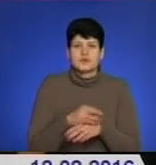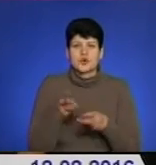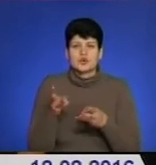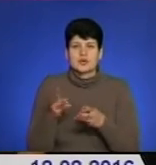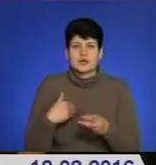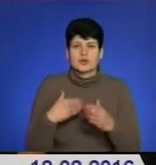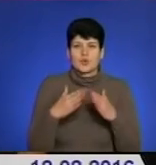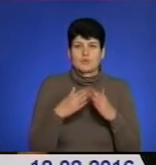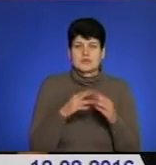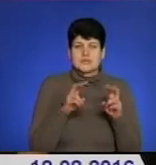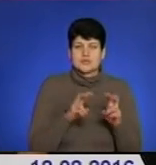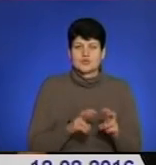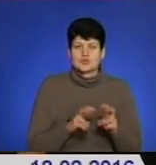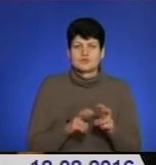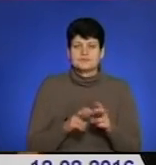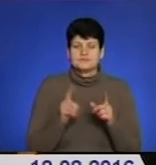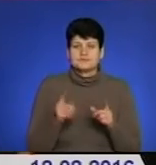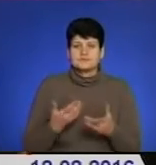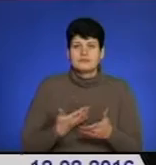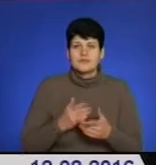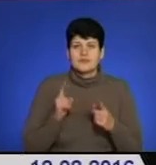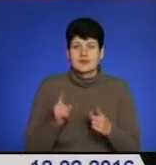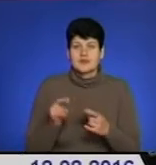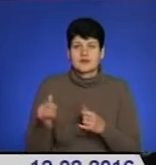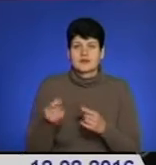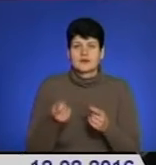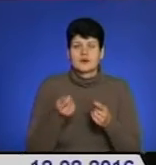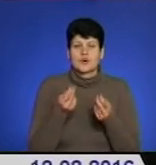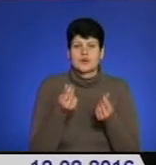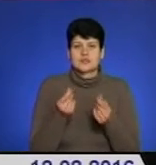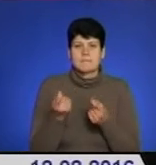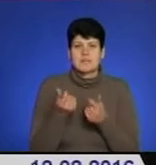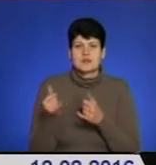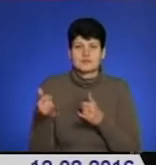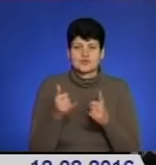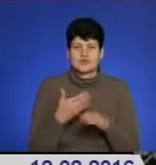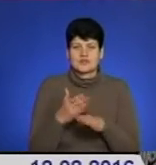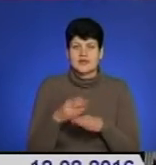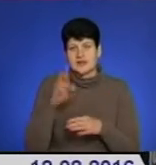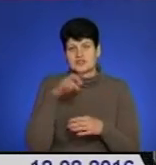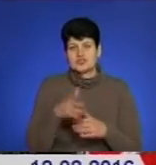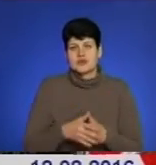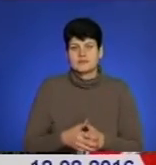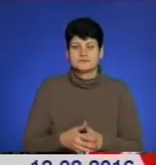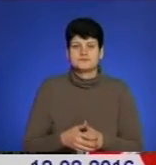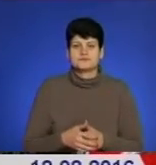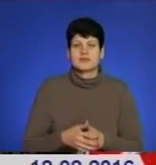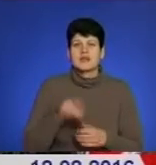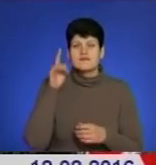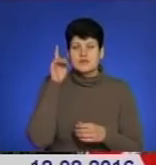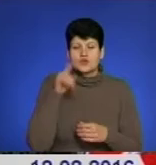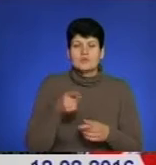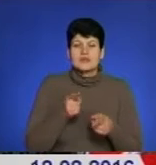я вдома сижу, то не дуже, тільки виживаємо на кошти малозабезпечені ті, що виділяють з держави. Відома